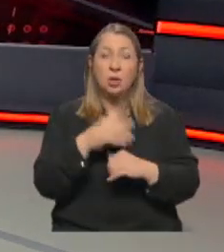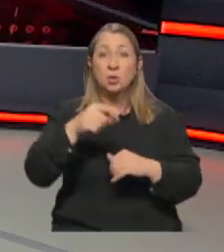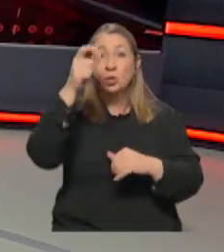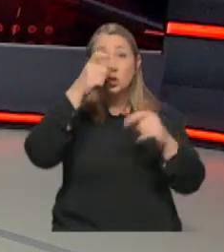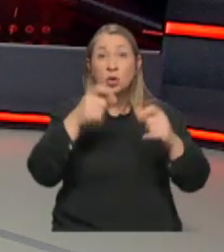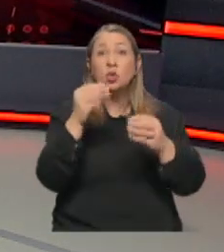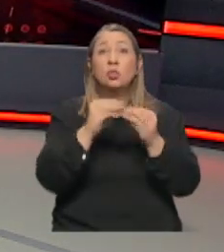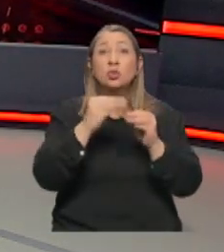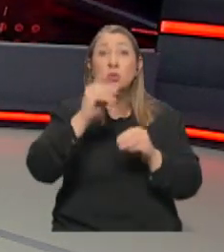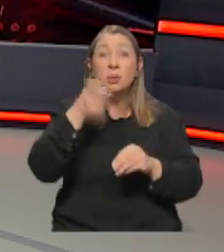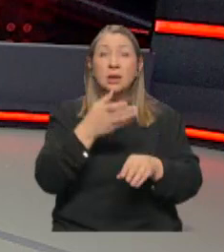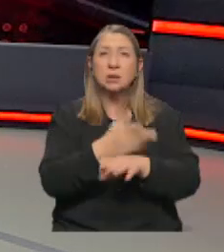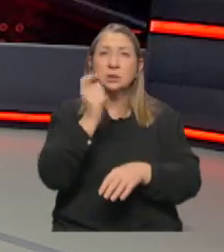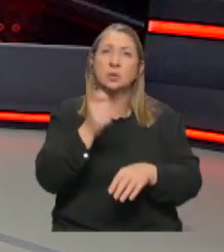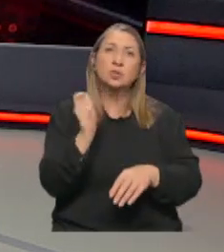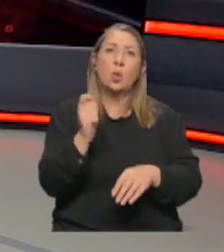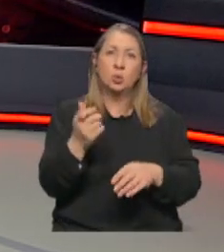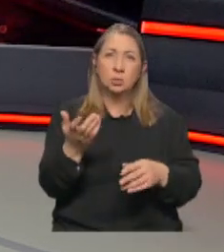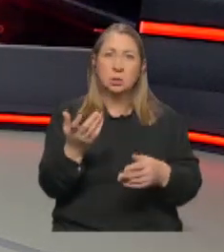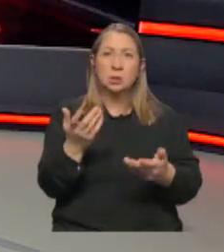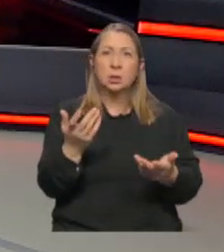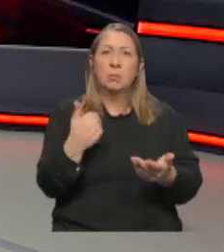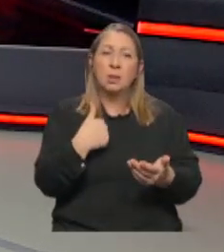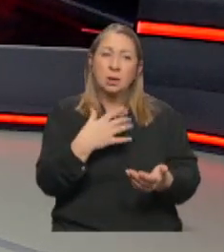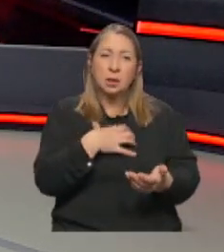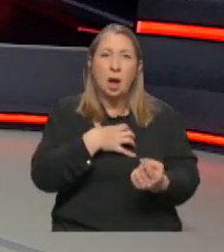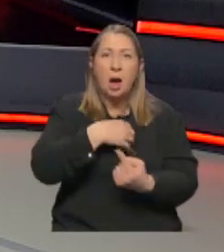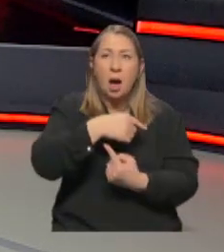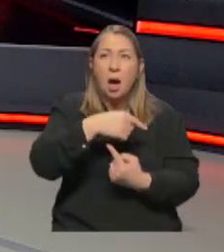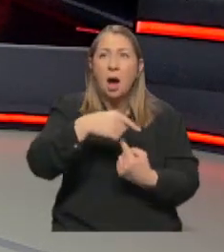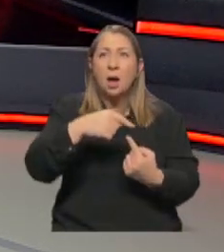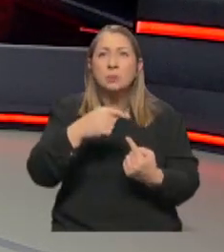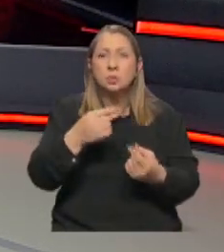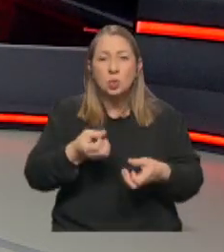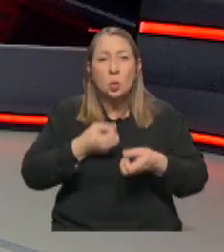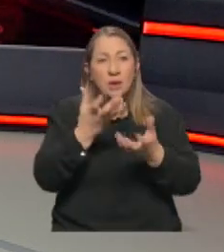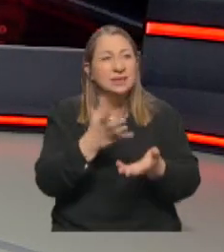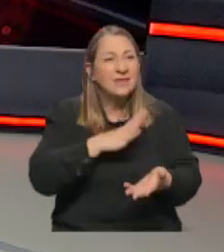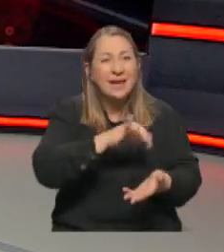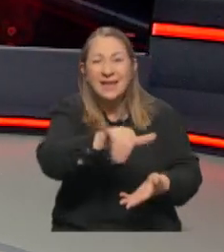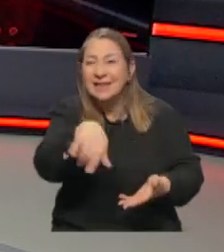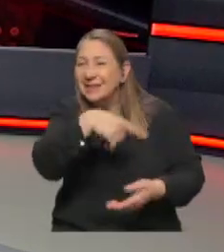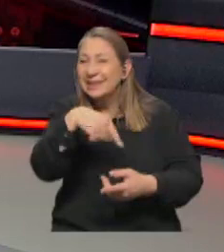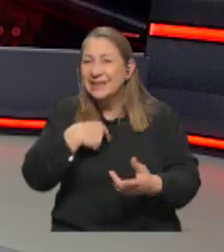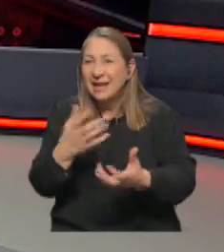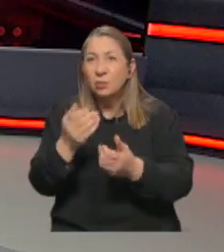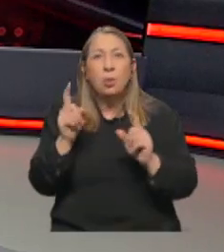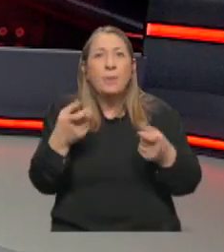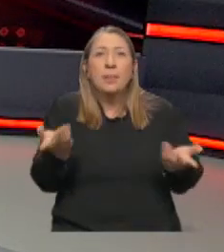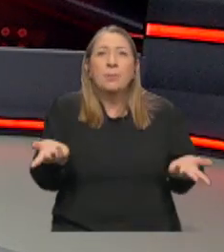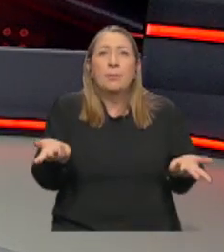ülkede artık yumurta bulmak gerçekten zor. Yani ben kendim aradım, hani üretici var mı yakın civarda filan, ben